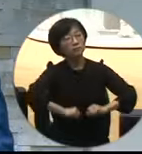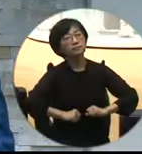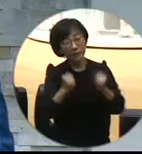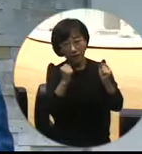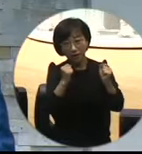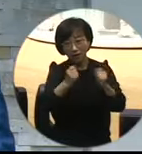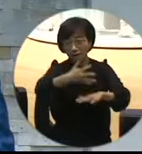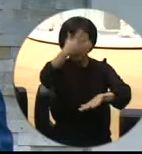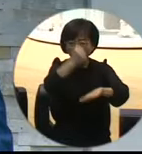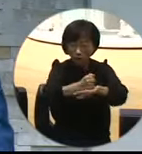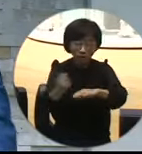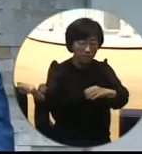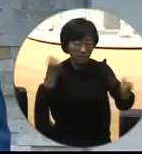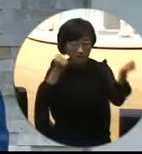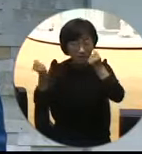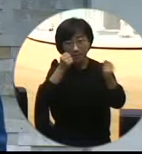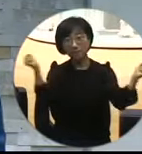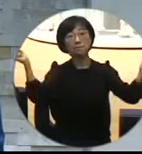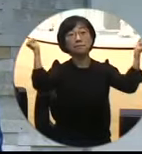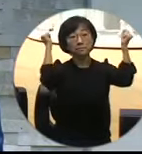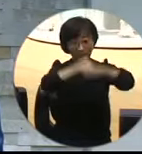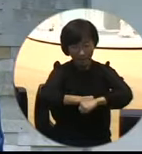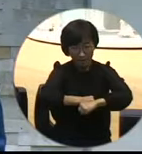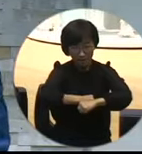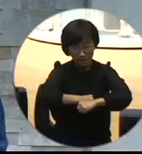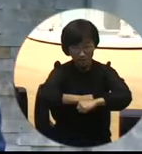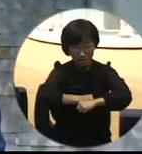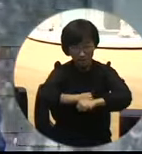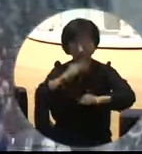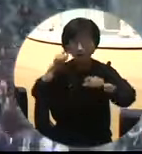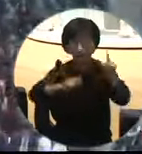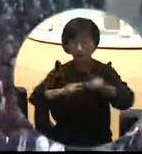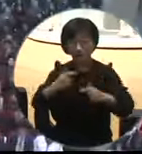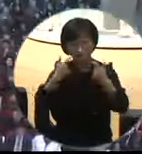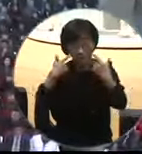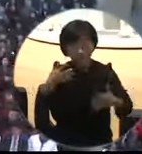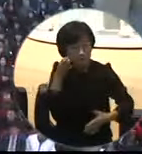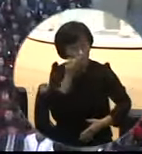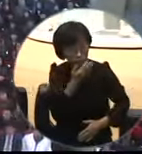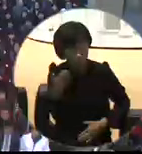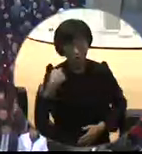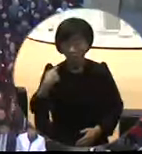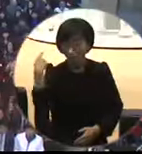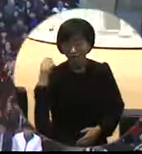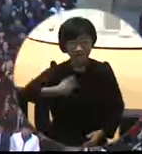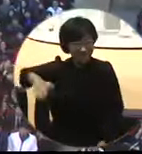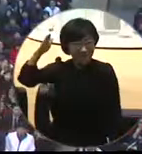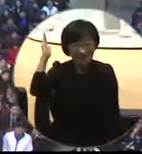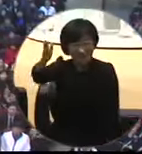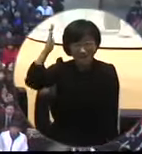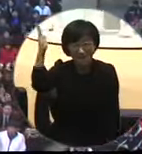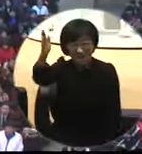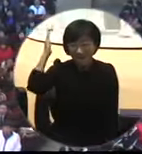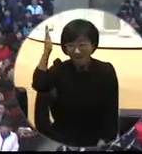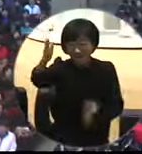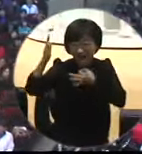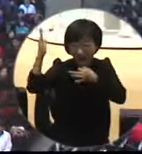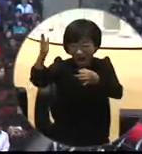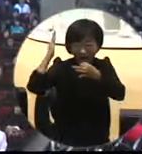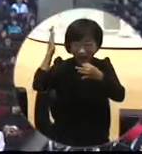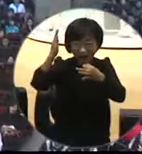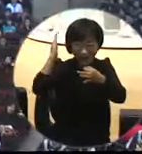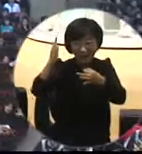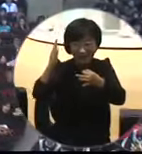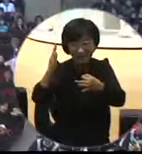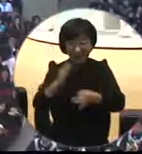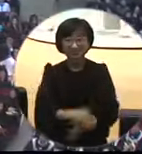결과는 다 망하게 된다는 사실을 이번에 보여준 것이다. 이렇게 제가 이런 식으로 그렇게 이 므낫세 왕이